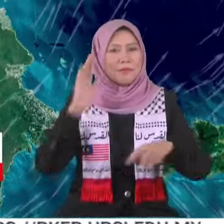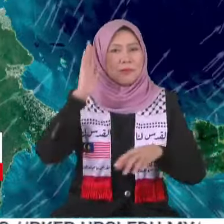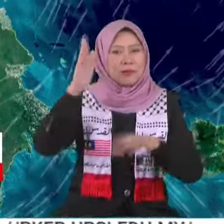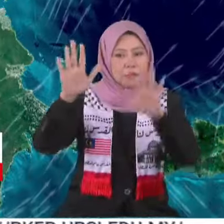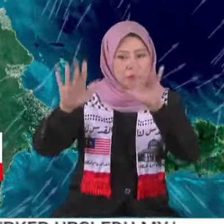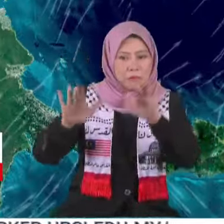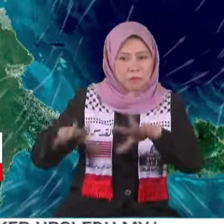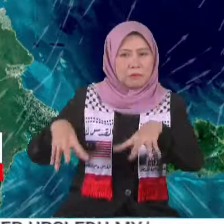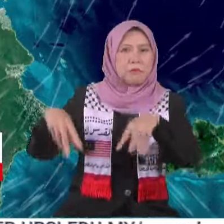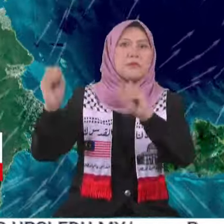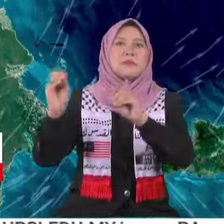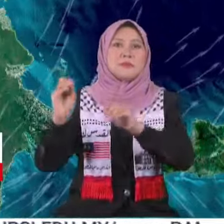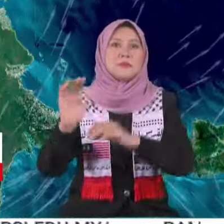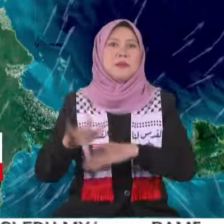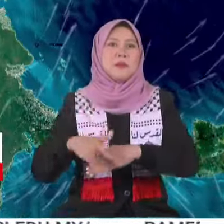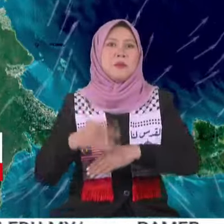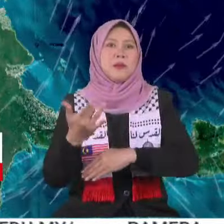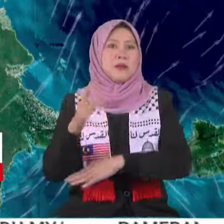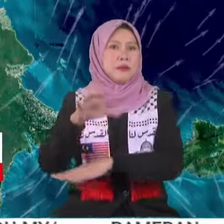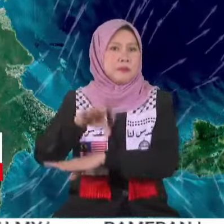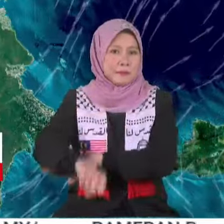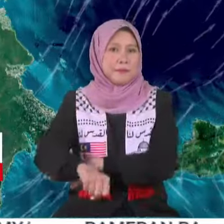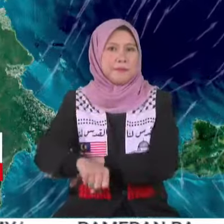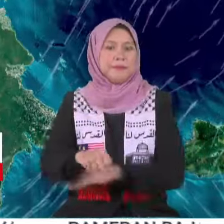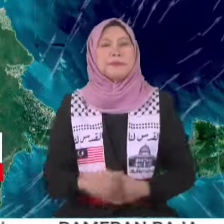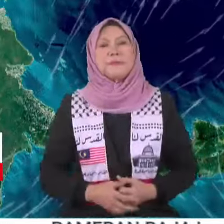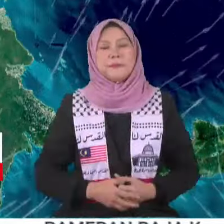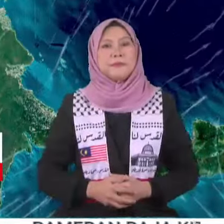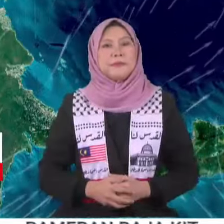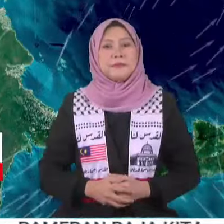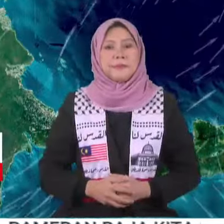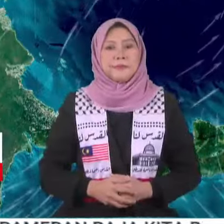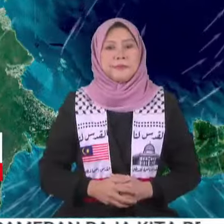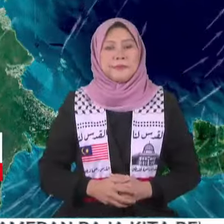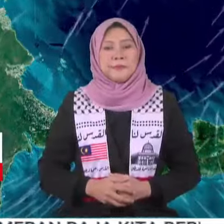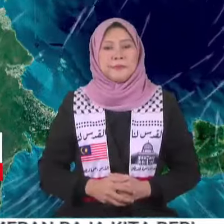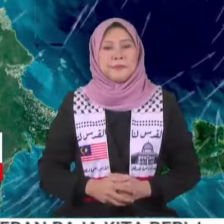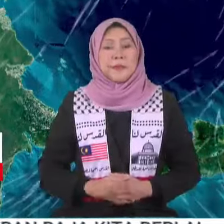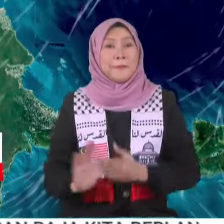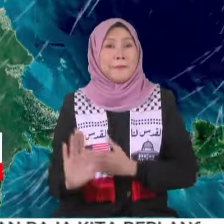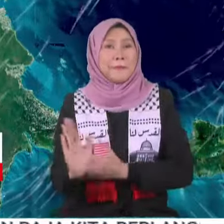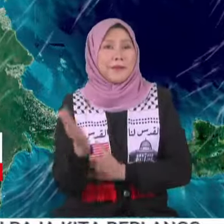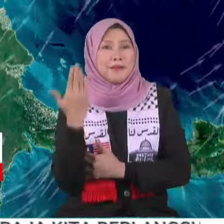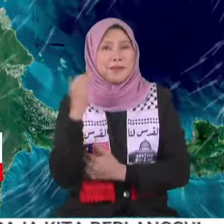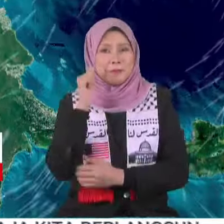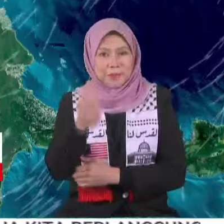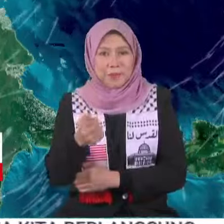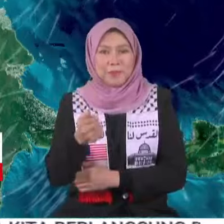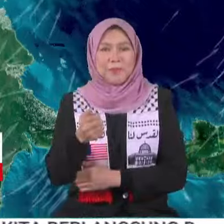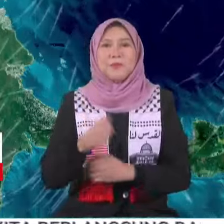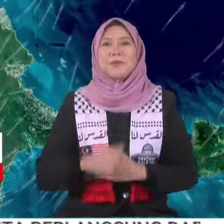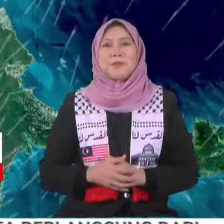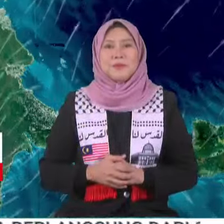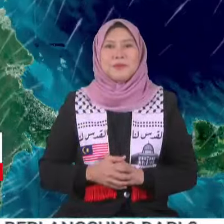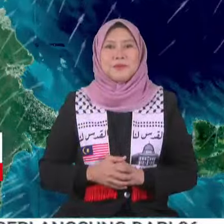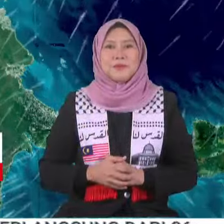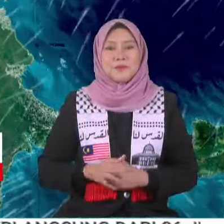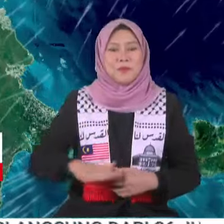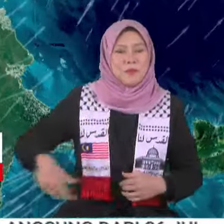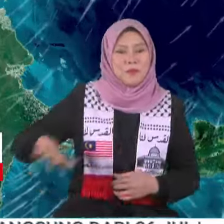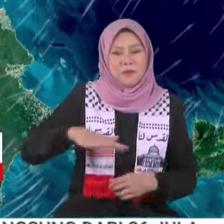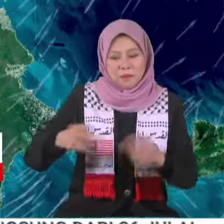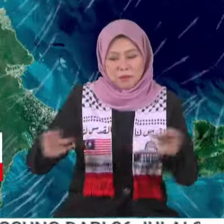akan beransur reda pada awal malam nanti. Seterusnya pula, pada awal pagi keesokannya, keadaan jangkakan hampir di semua